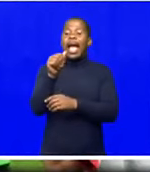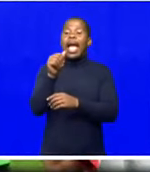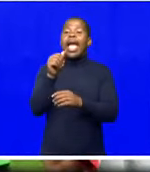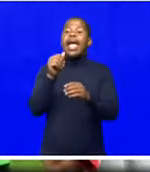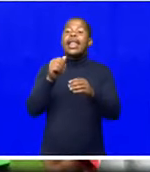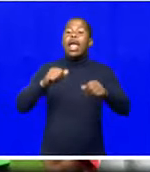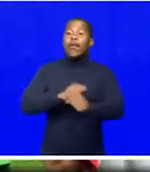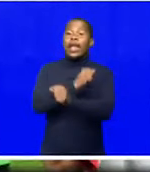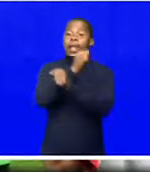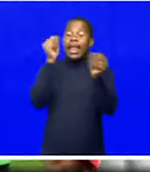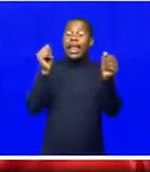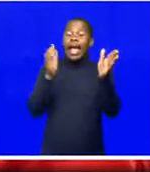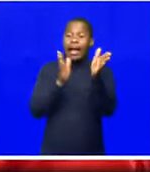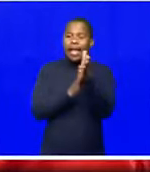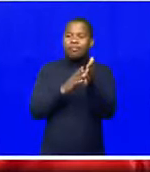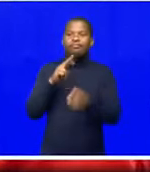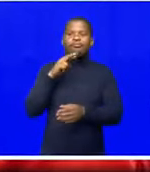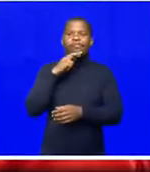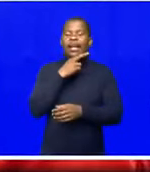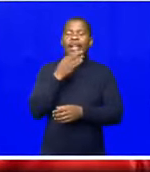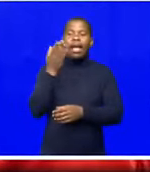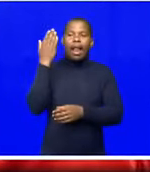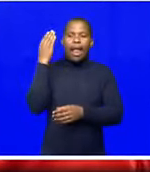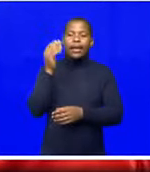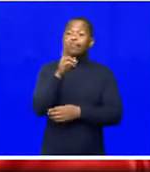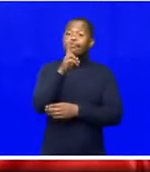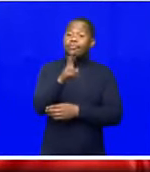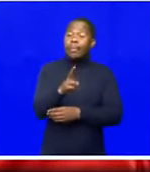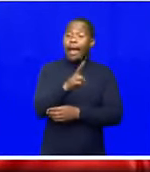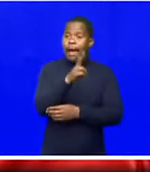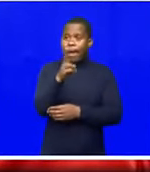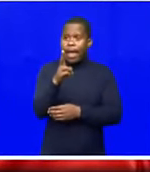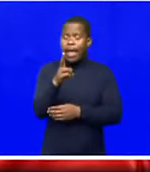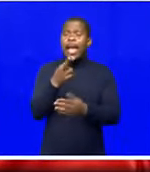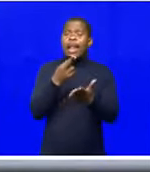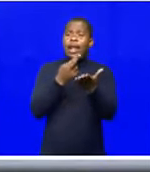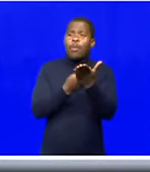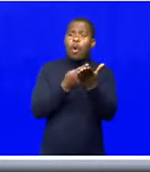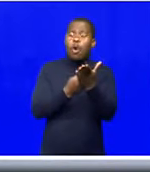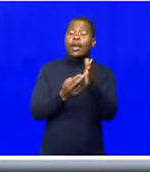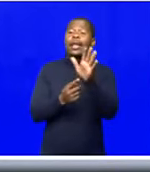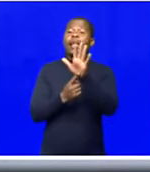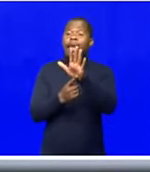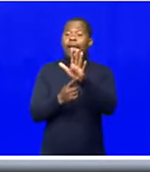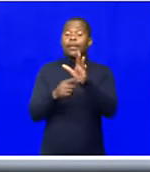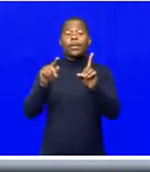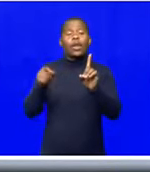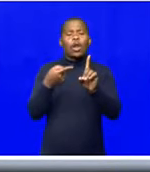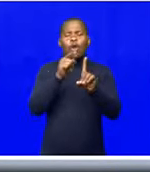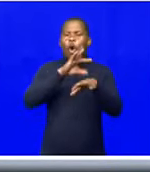ngelisondo eliphelile. Umbiko lokhokho licembu lakhe leBayern Munich uthi yena Stanisic